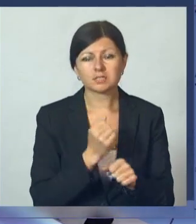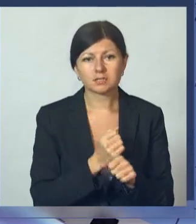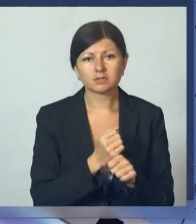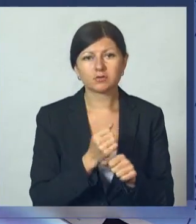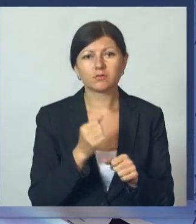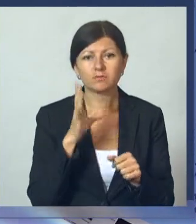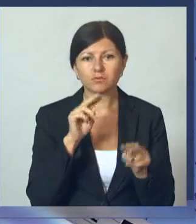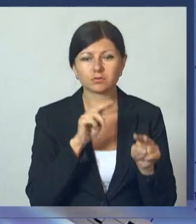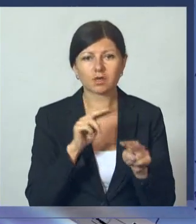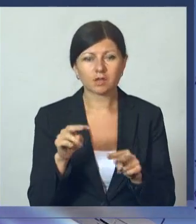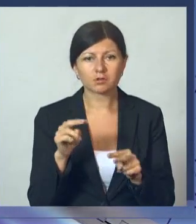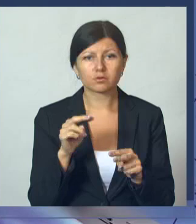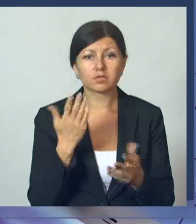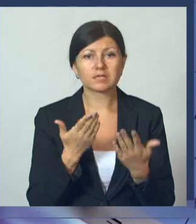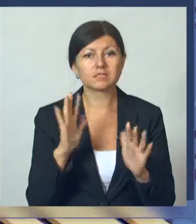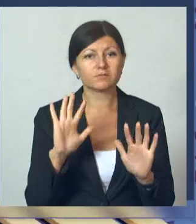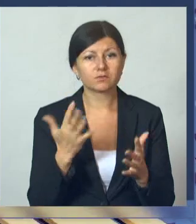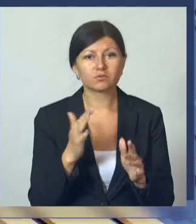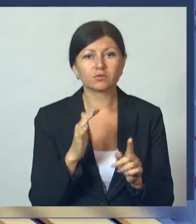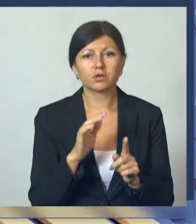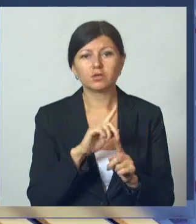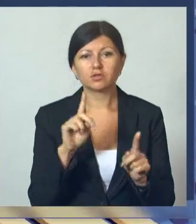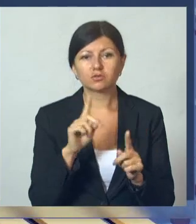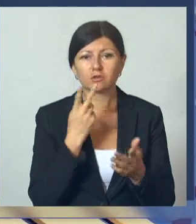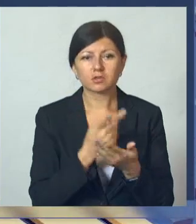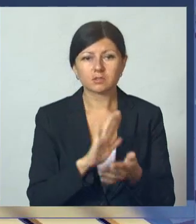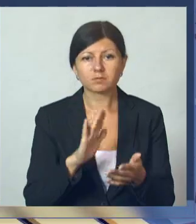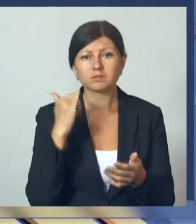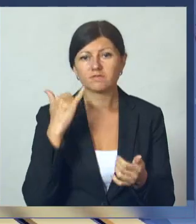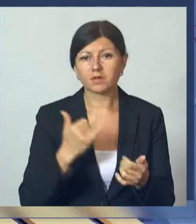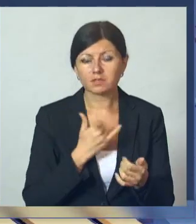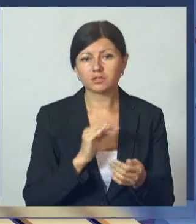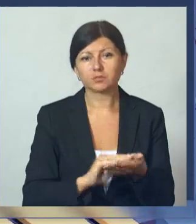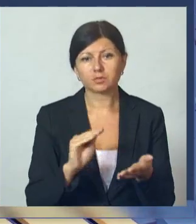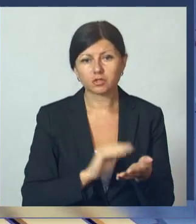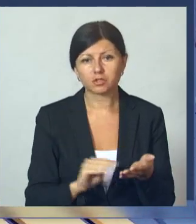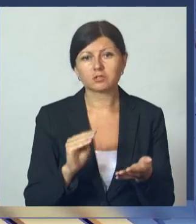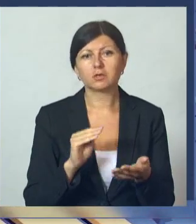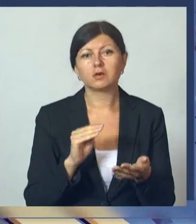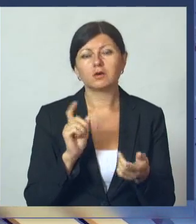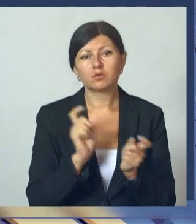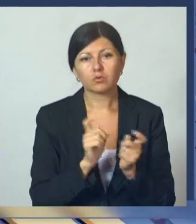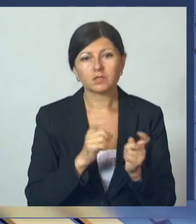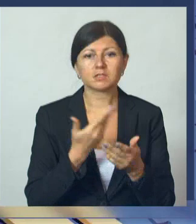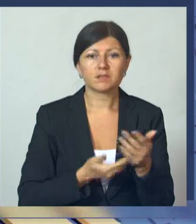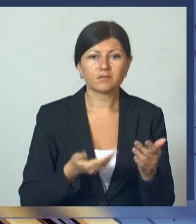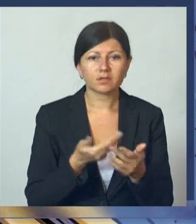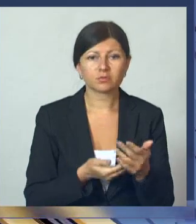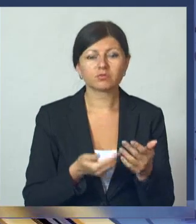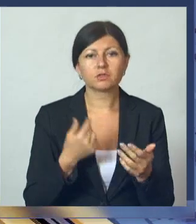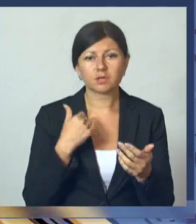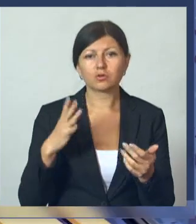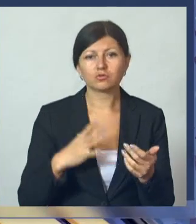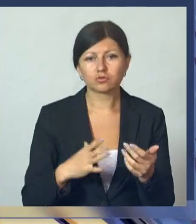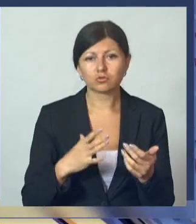на контроле. Если вдруг что-то просмотрел, звоните, пишите, ругайтесь, советуйте. Я